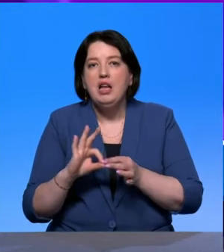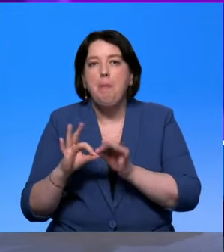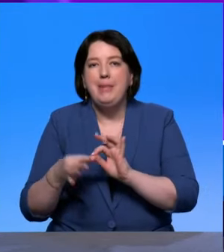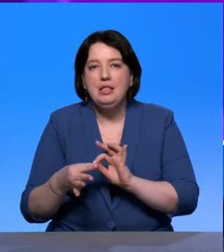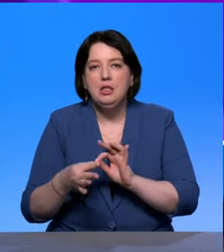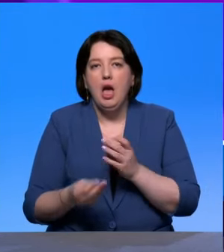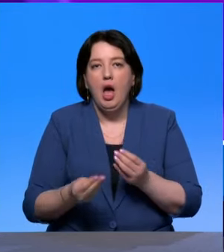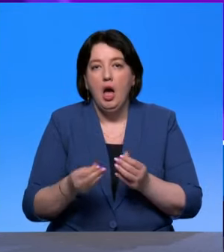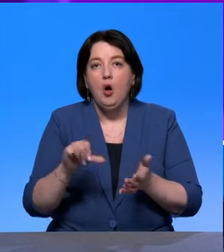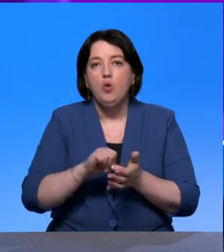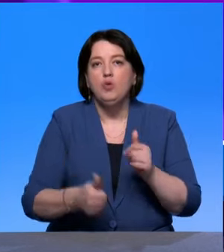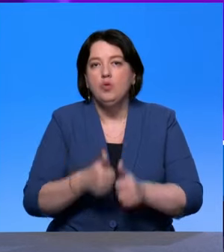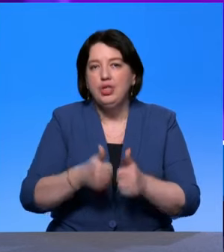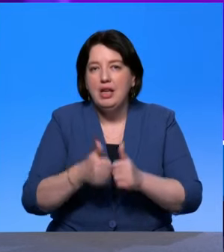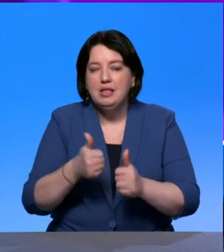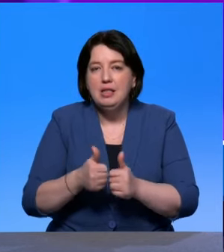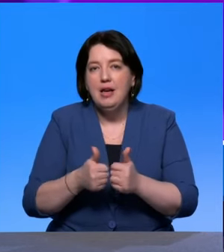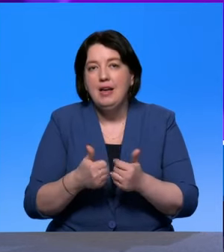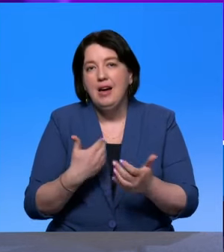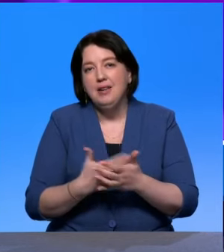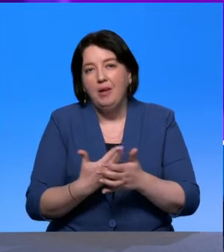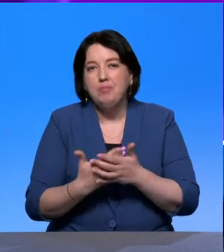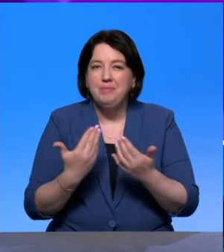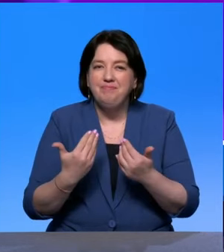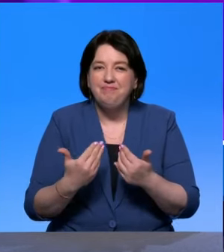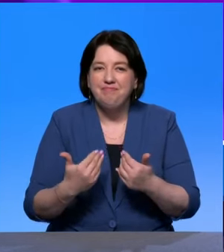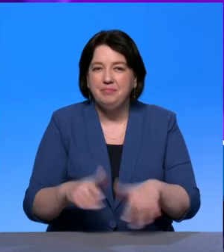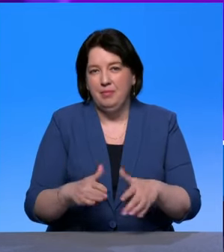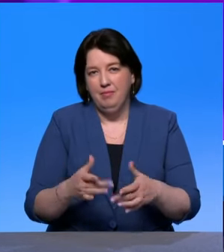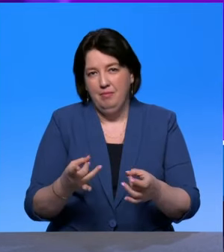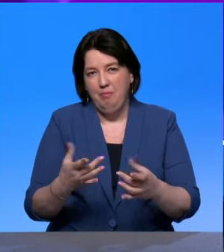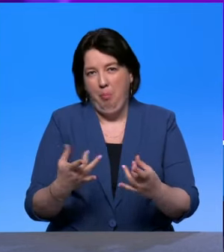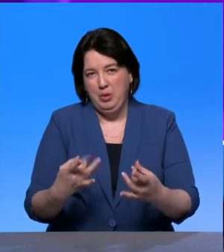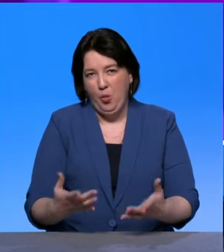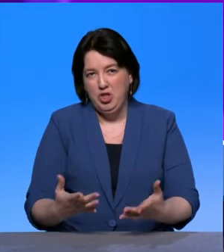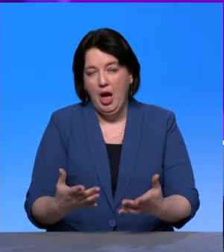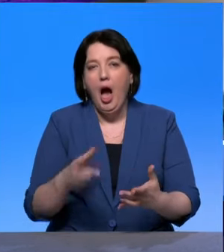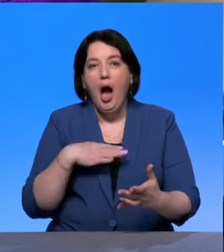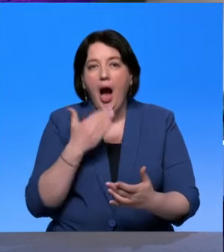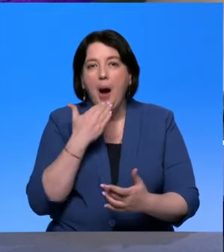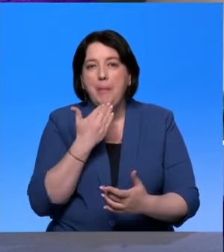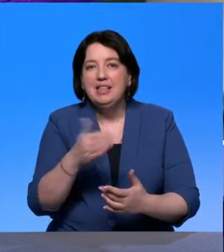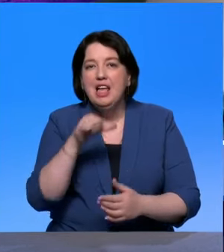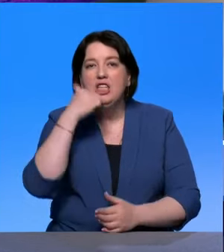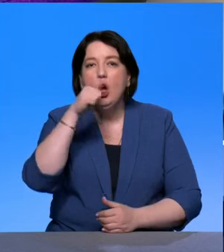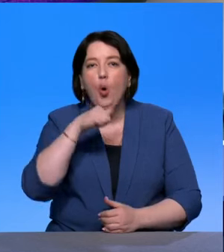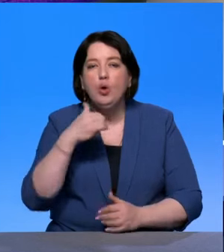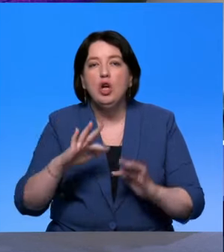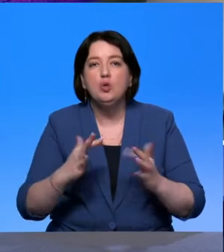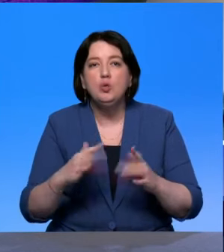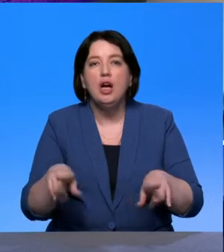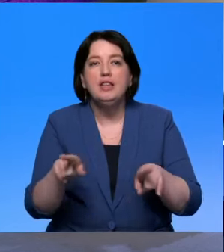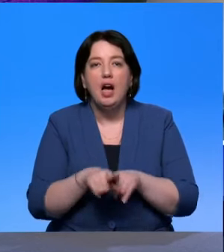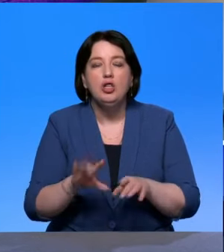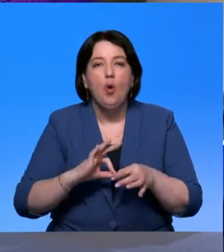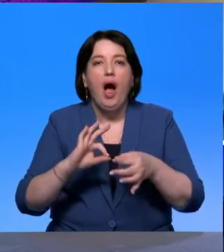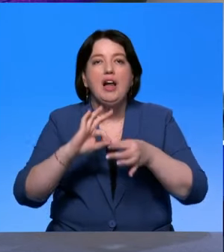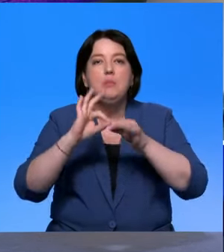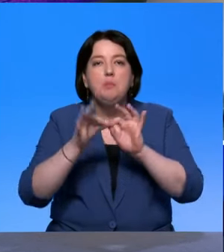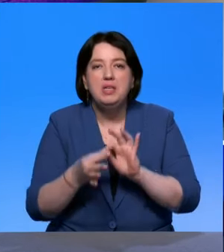теряют актуальность, может быть, да, может быть, даже так сказать. Но еще, знаете, вот какой-то процесс такой последние годы происходил, когда в список олимпийских видов